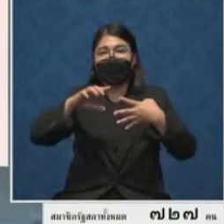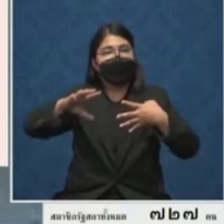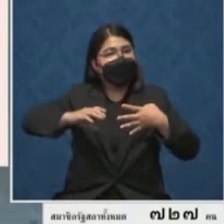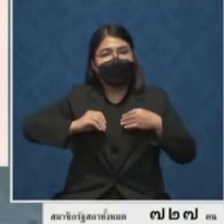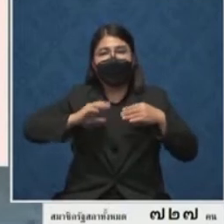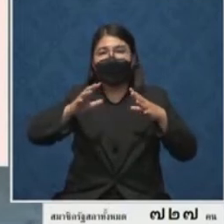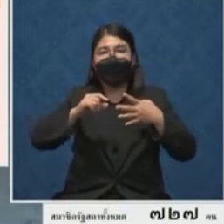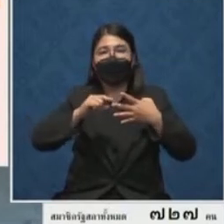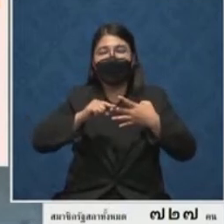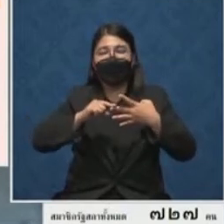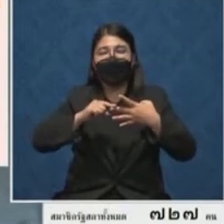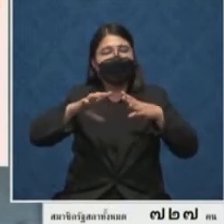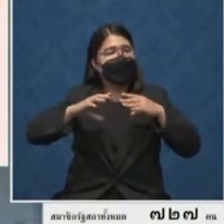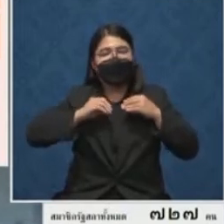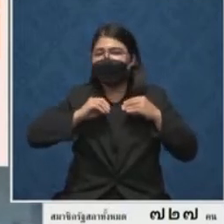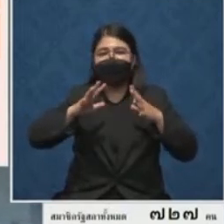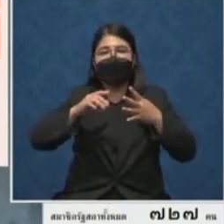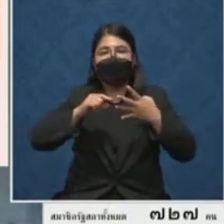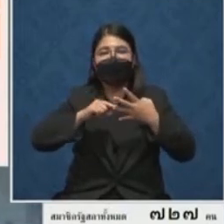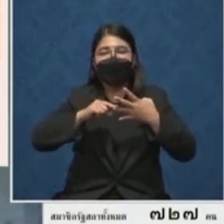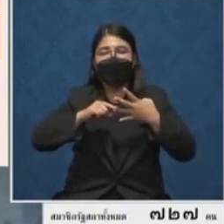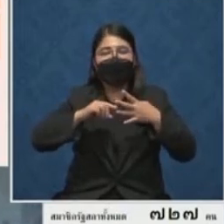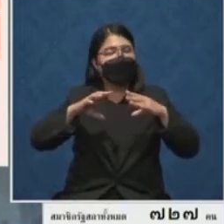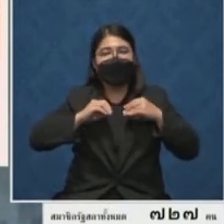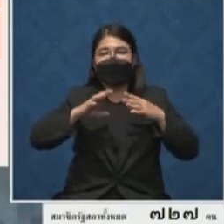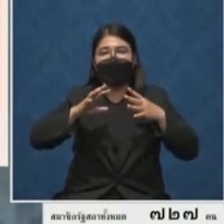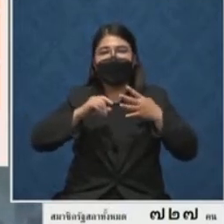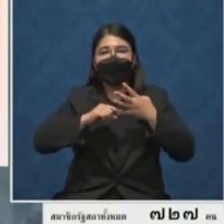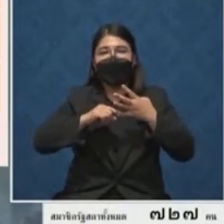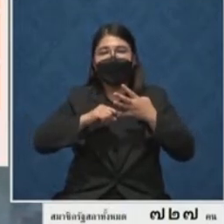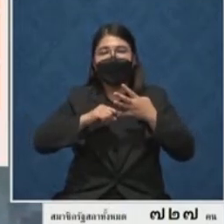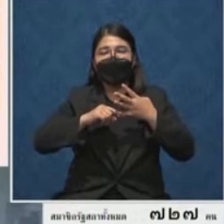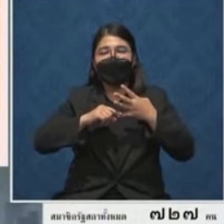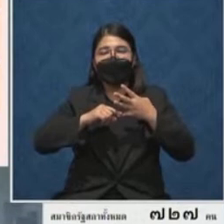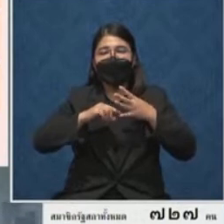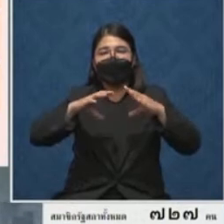การ3ไม่รับหลักการ4ไม่รับหลักการครับ